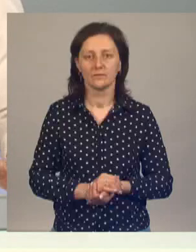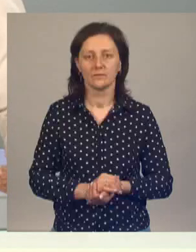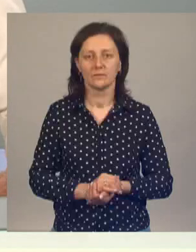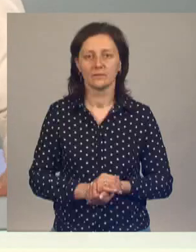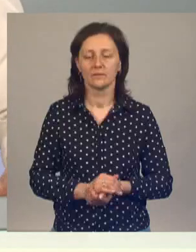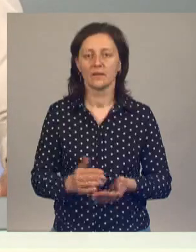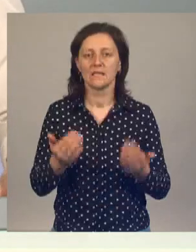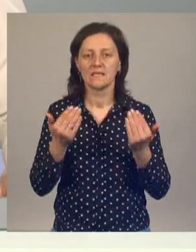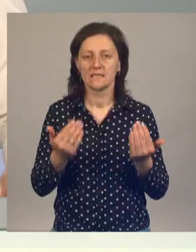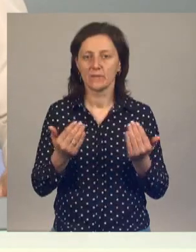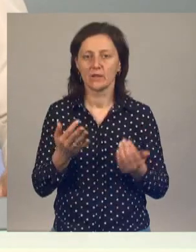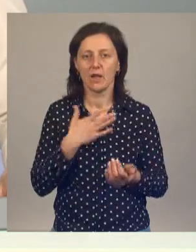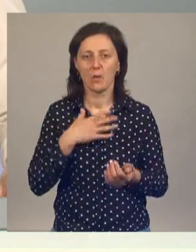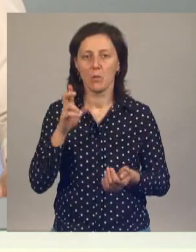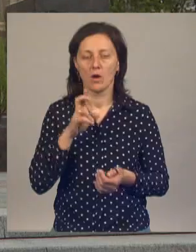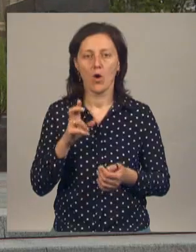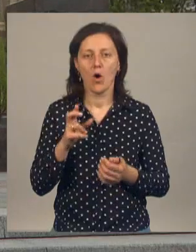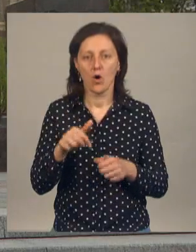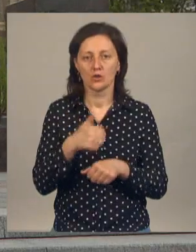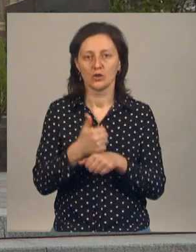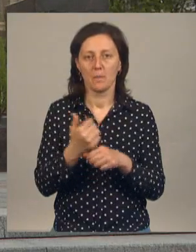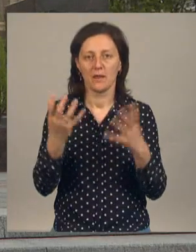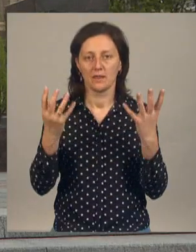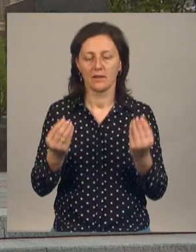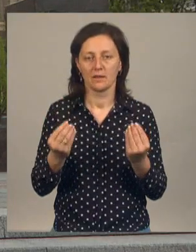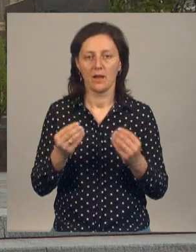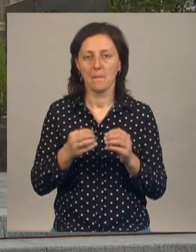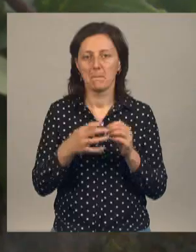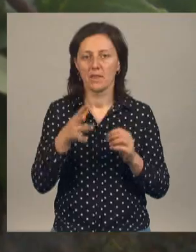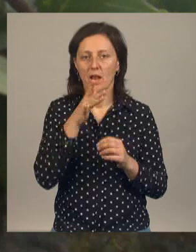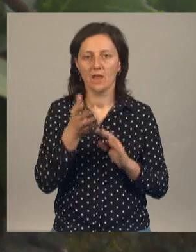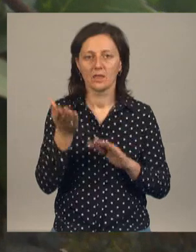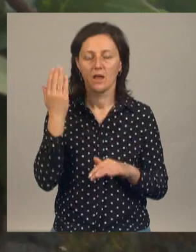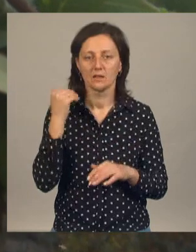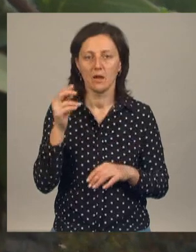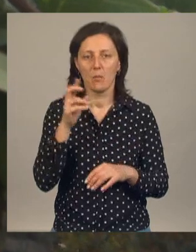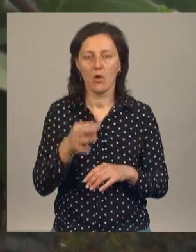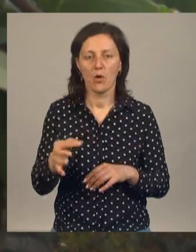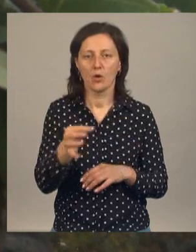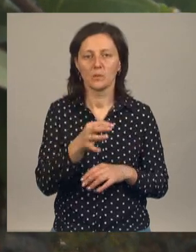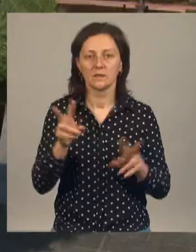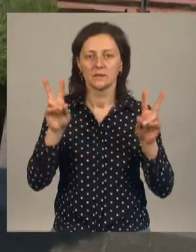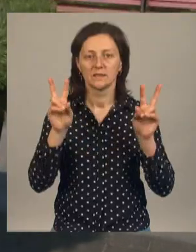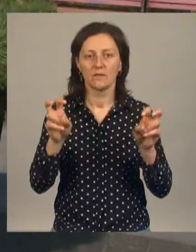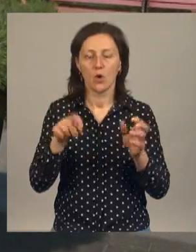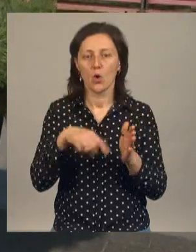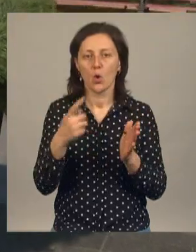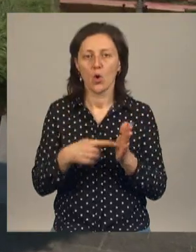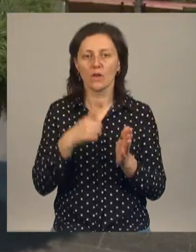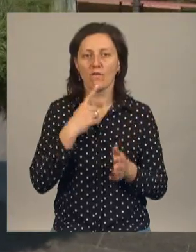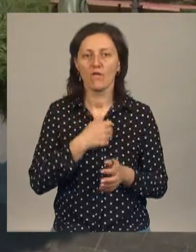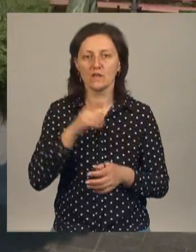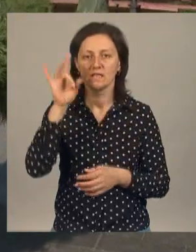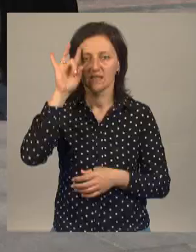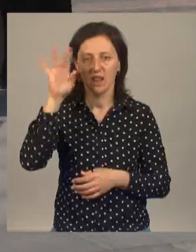сегодня для нашего региона особая дата ровно 15 лет назад областной центр был удостоен звания город воинской славы